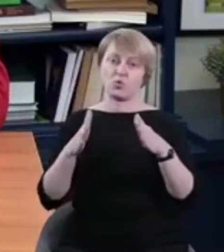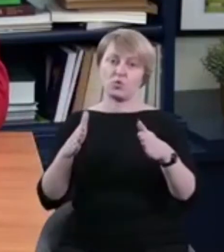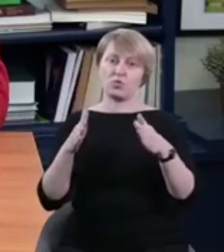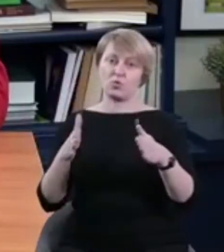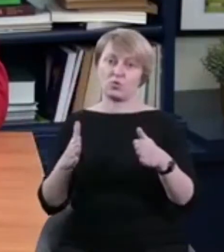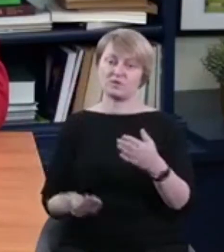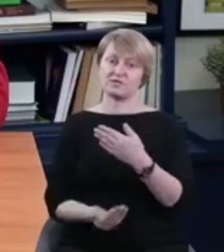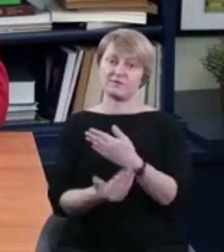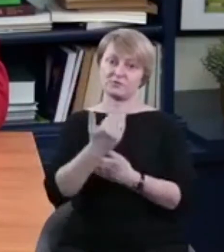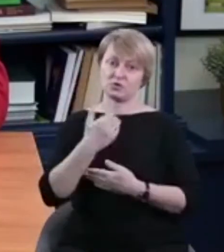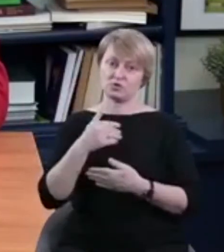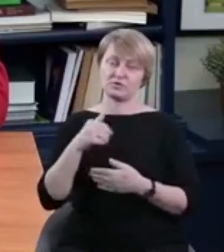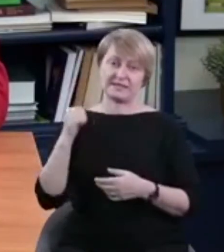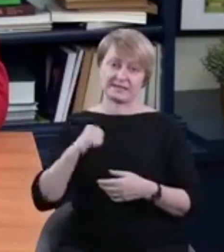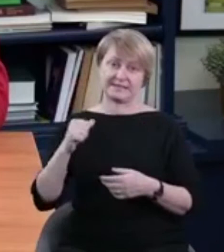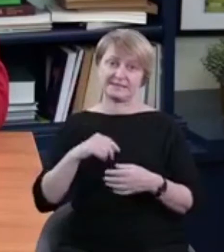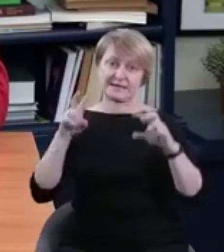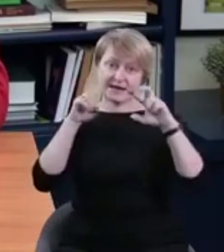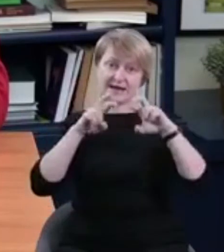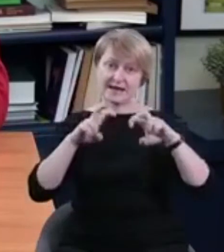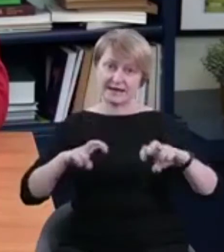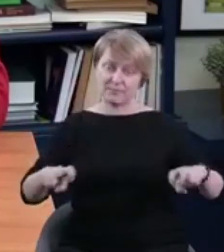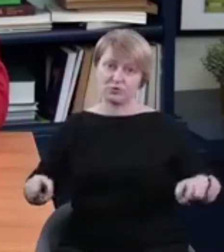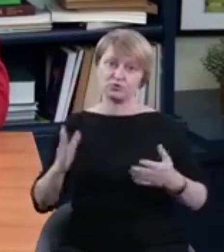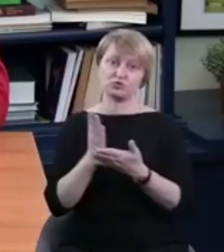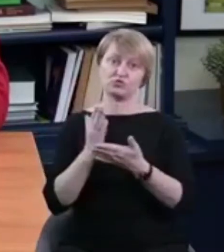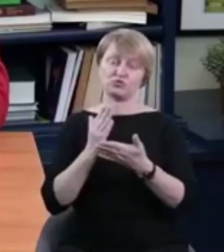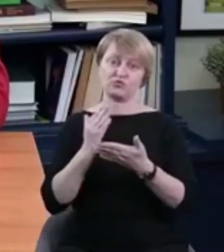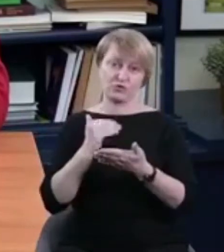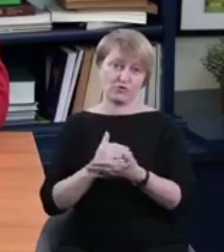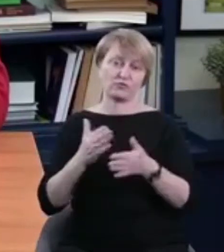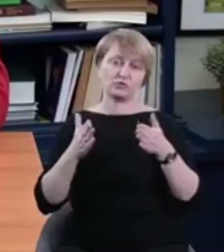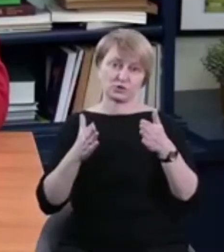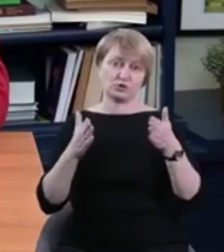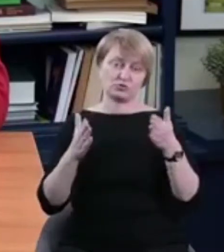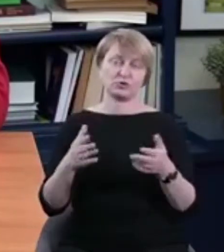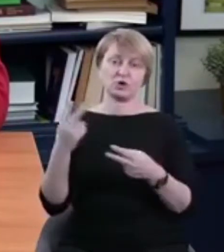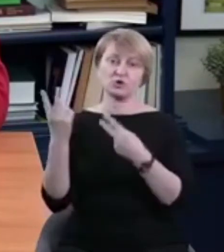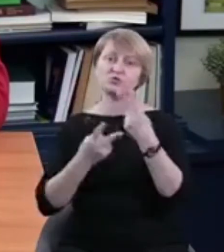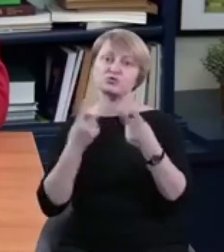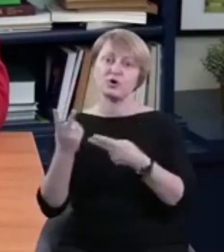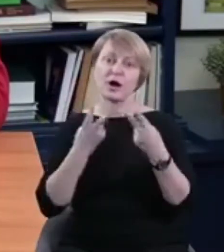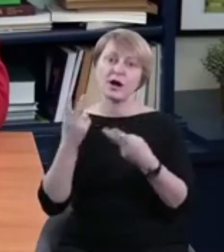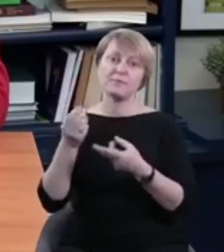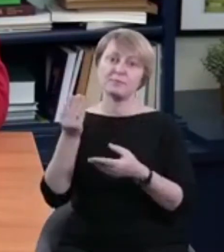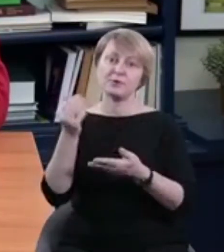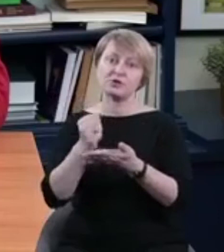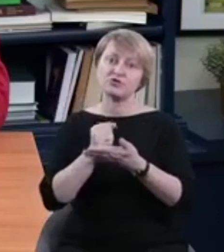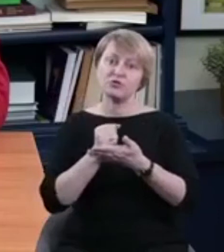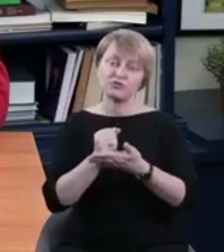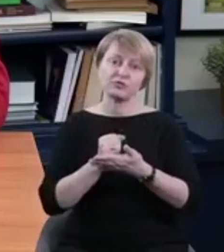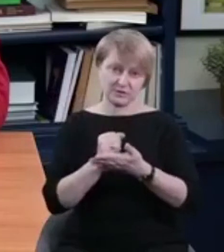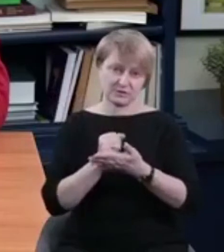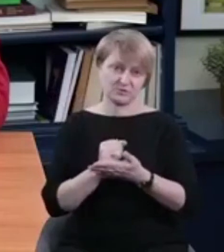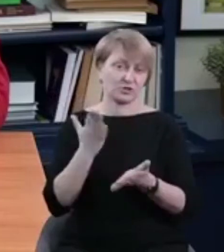jest to droga wojewódzka więc szukamy dofinansowania zewnętrznego także bez pieniędzy pieniędzy miejskich wyłącznie